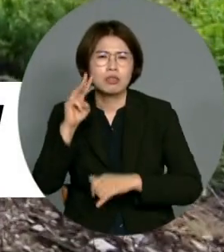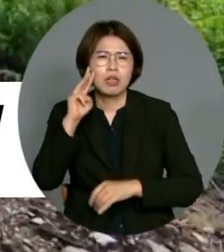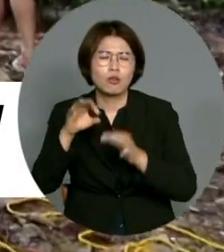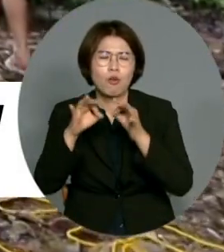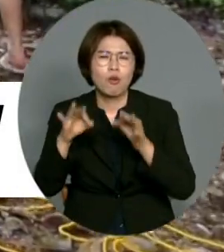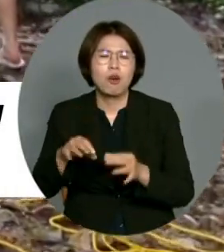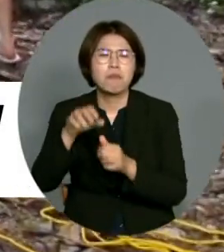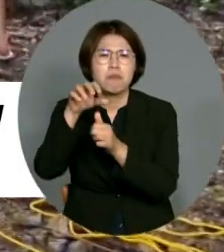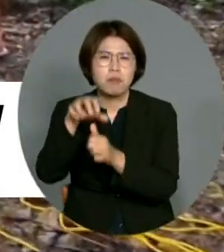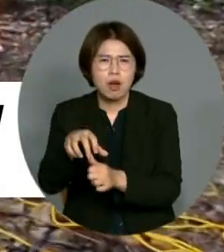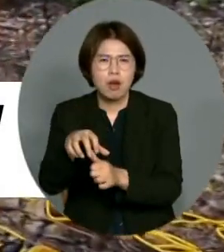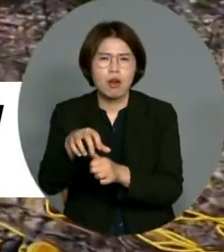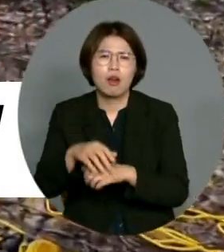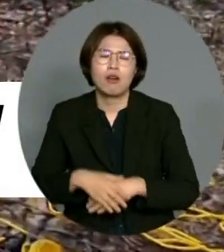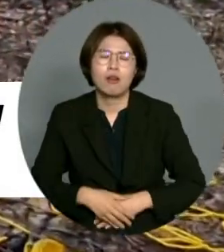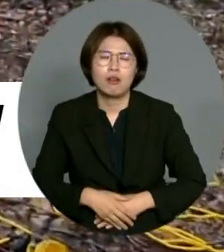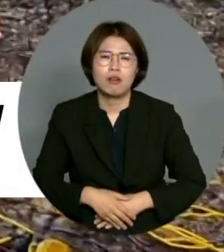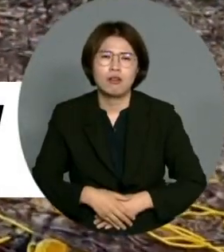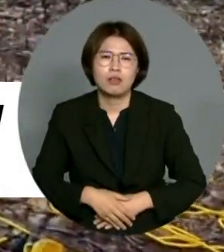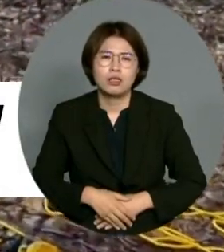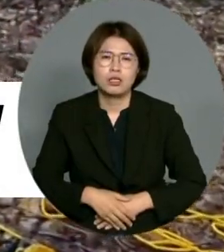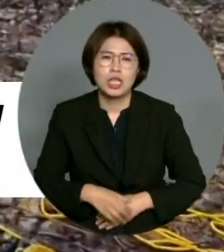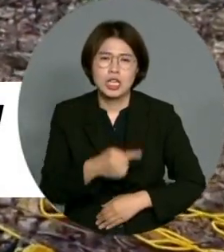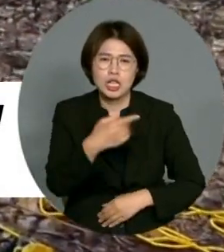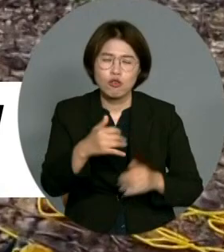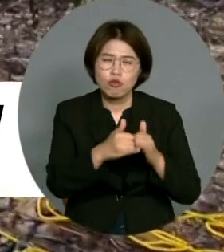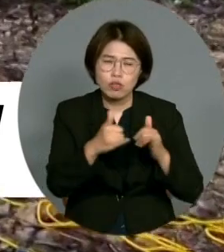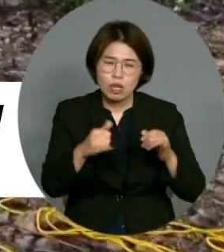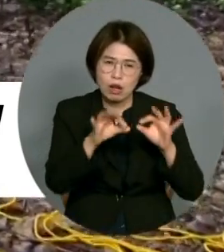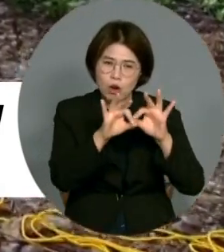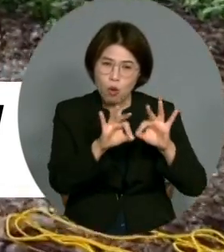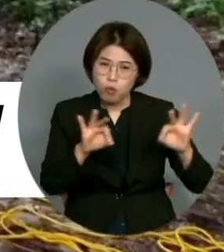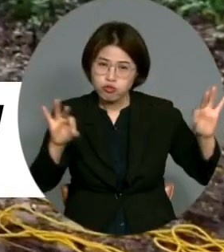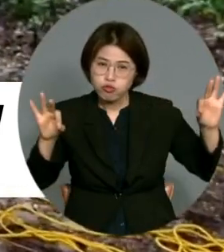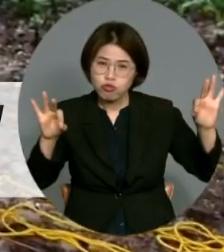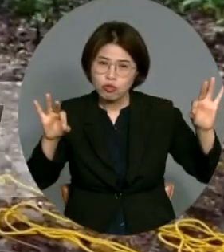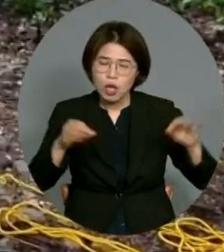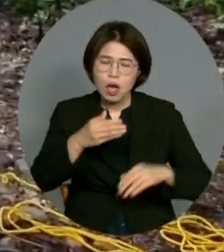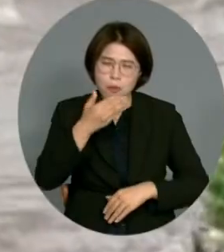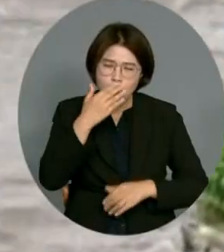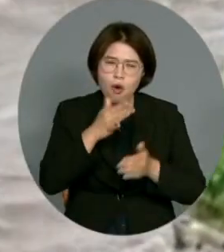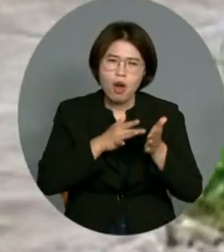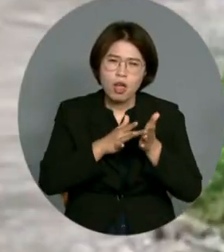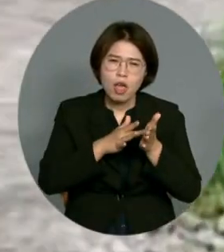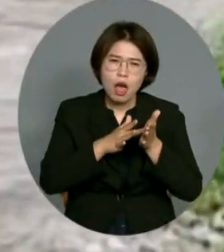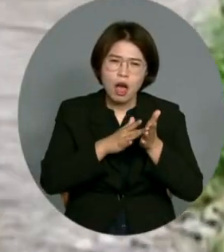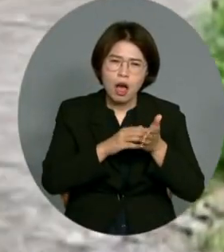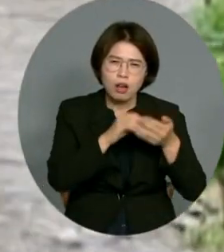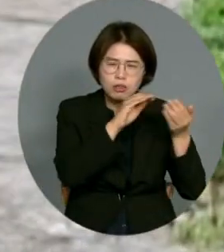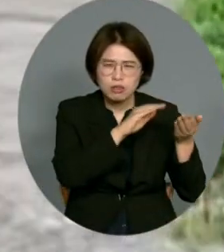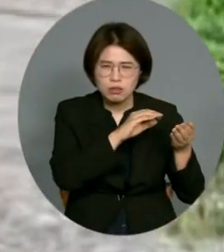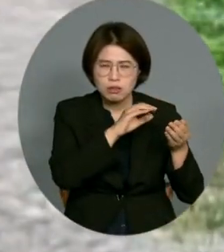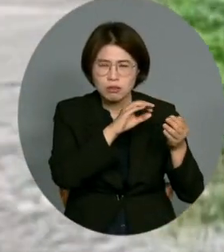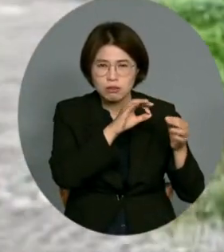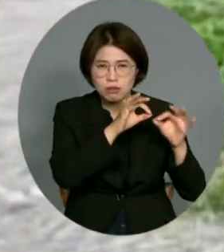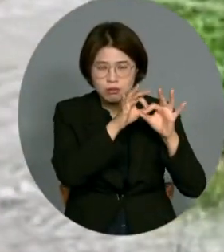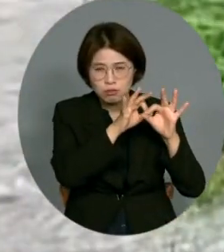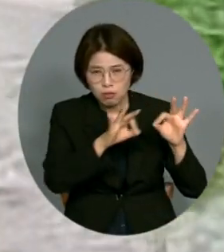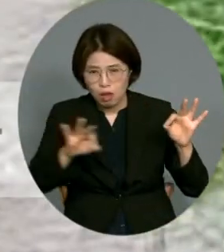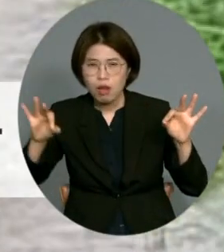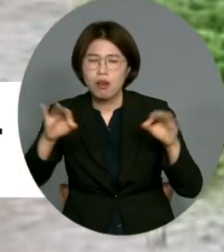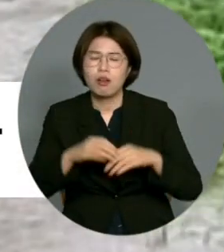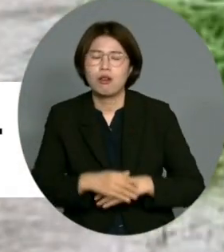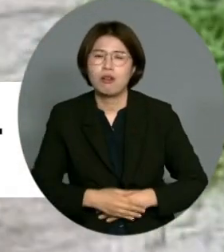고립됐습니다. 발이 묶인 투숙객들은 소방대원에게 로프를 통해 식량과 의약품을 전달받아야 했습니다. 발도